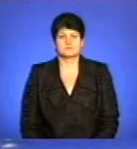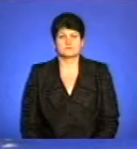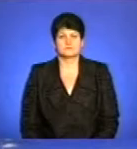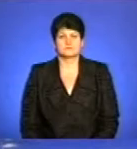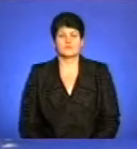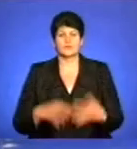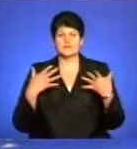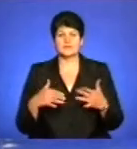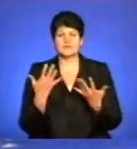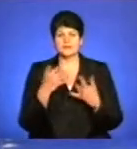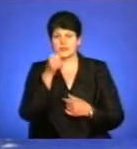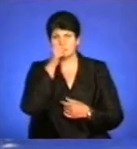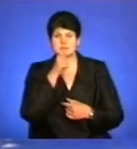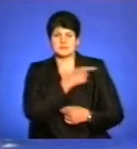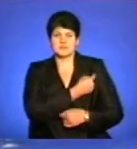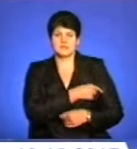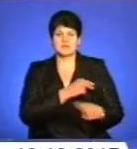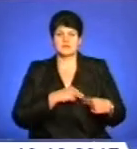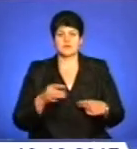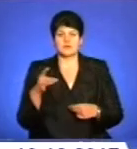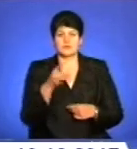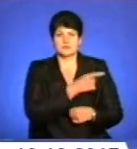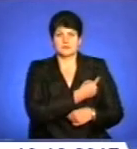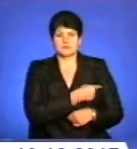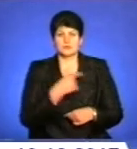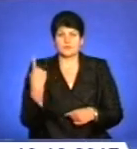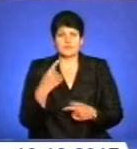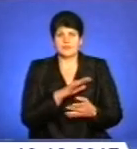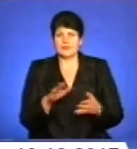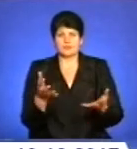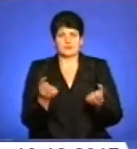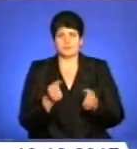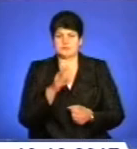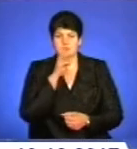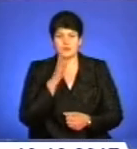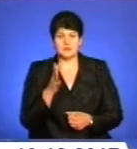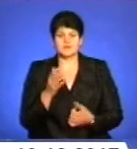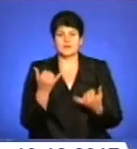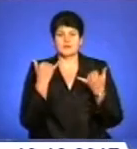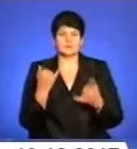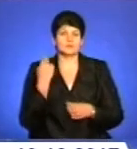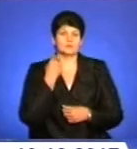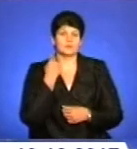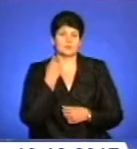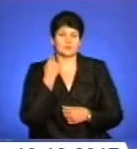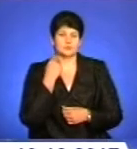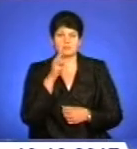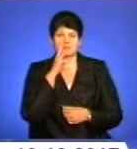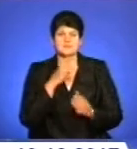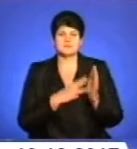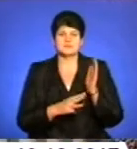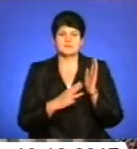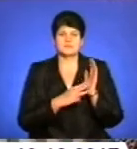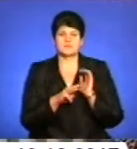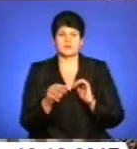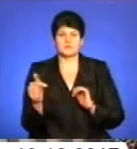Уже декілька місяців медичні працівники районних лікарень області не отримують заробітної плати. На сьогодні заборгованість – 88 мільйонів